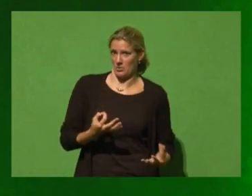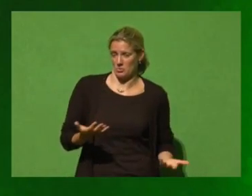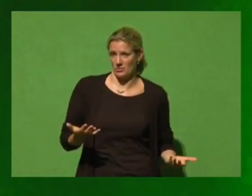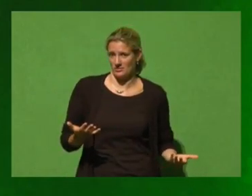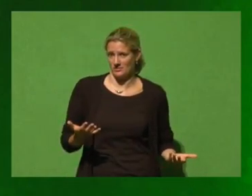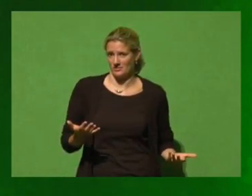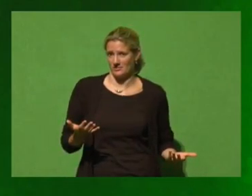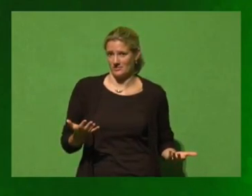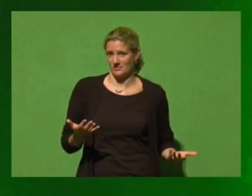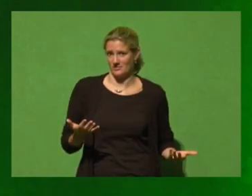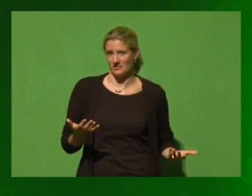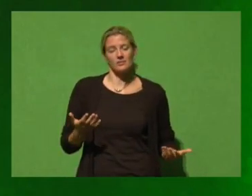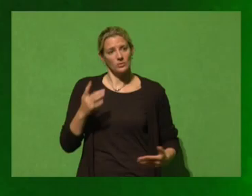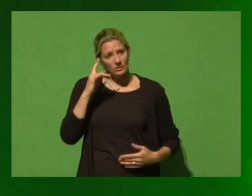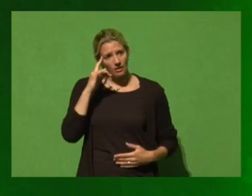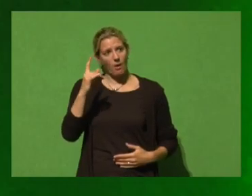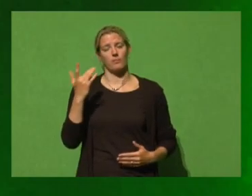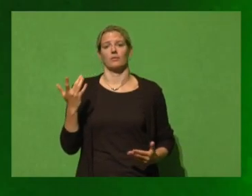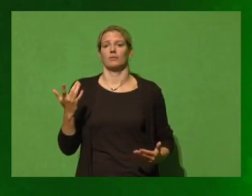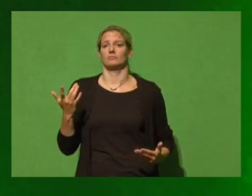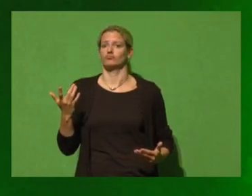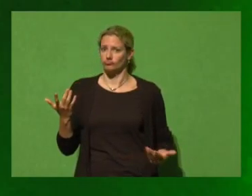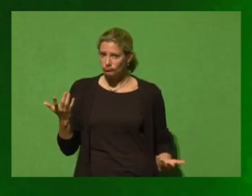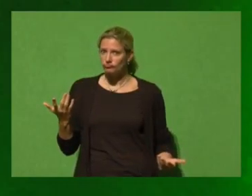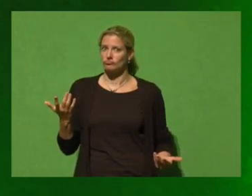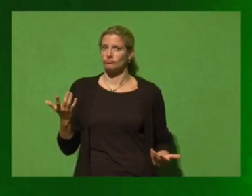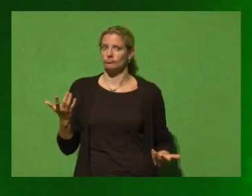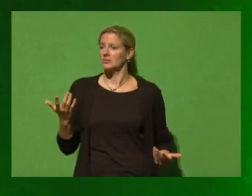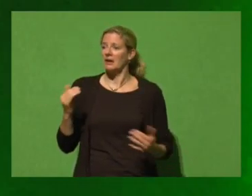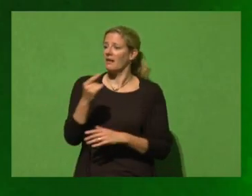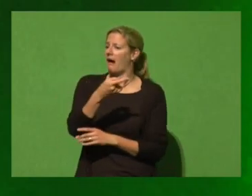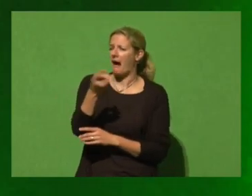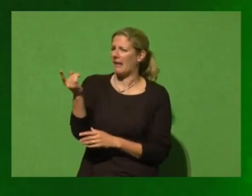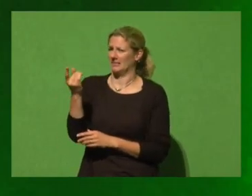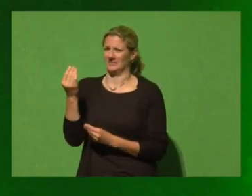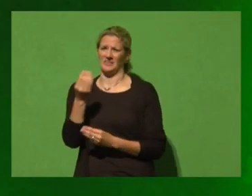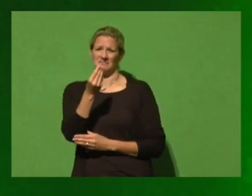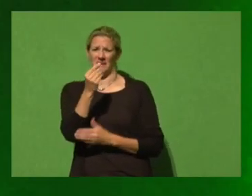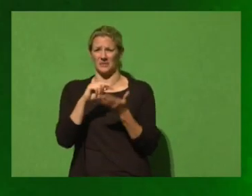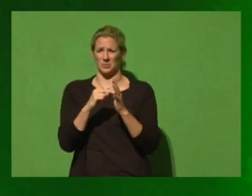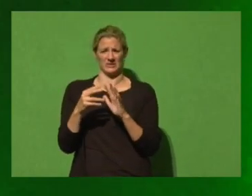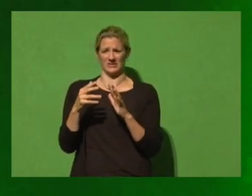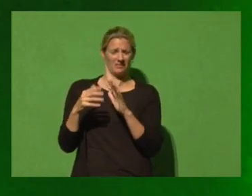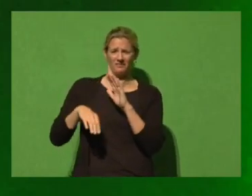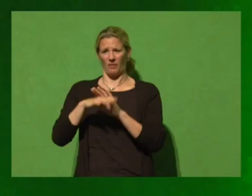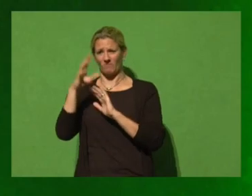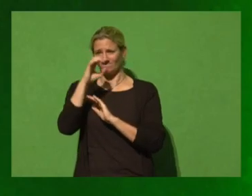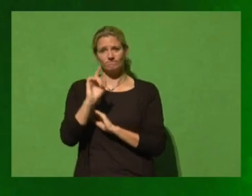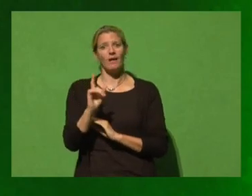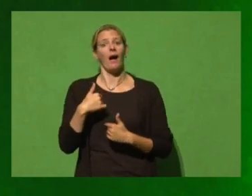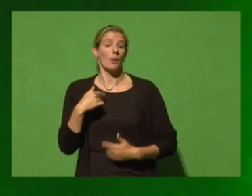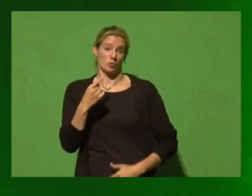Das ist offensichtlich keine Sache für jedermann, ist jedoch